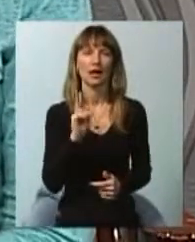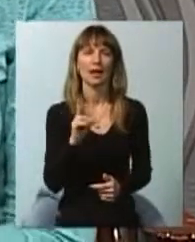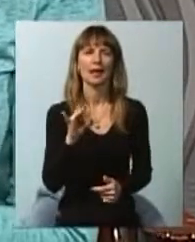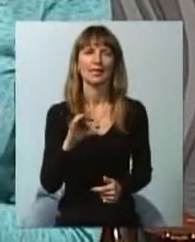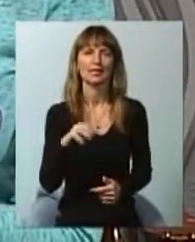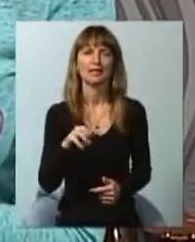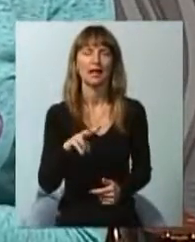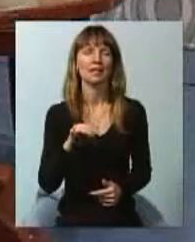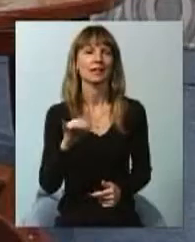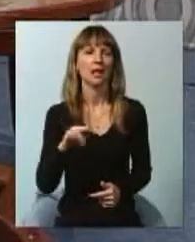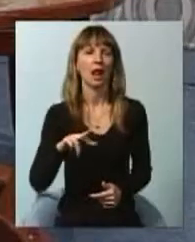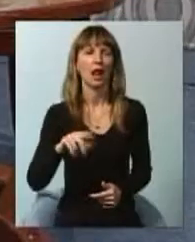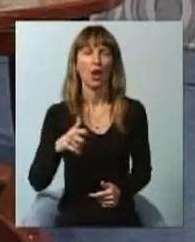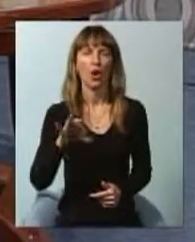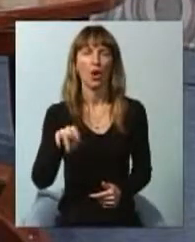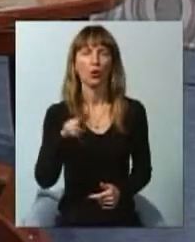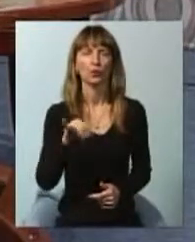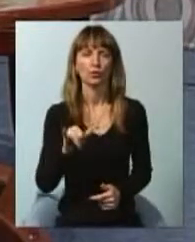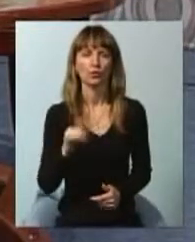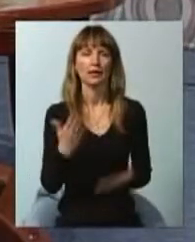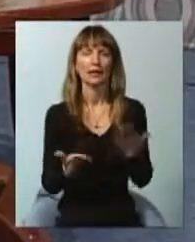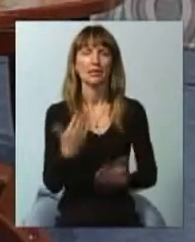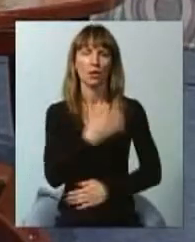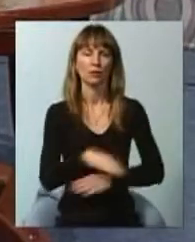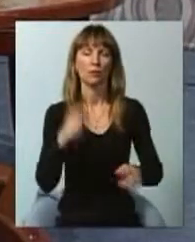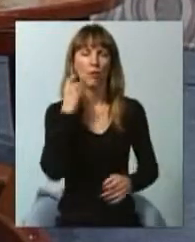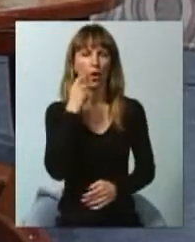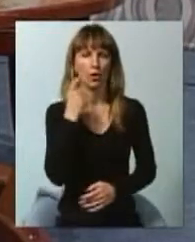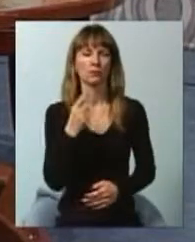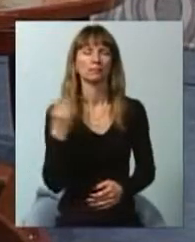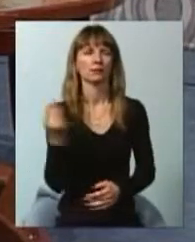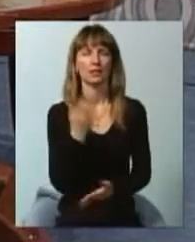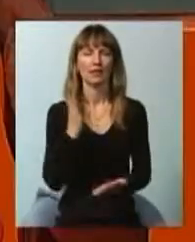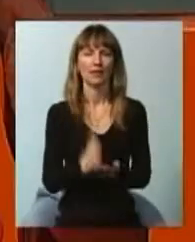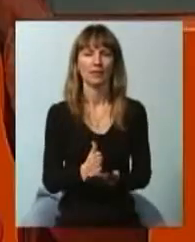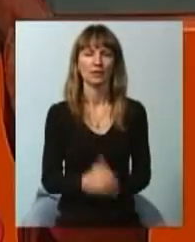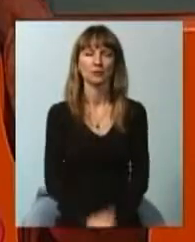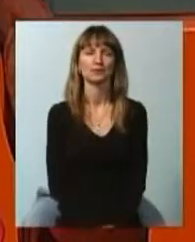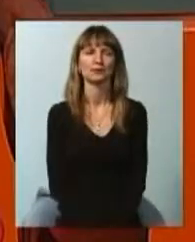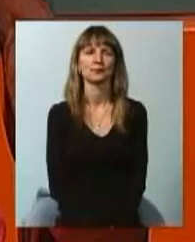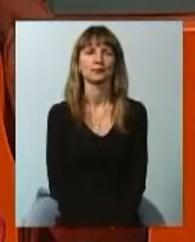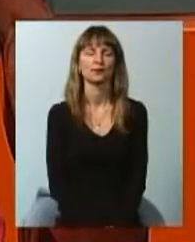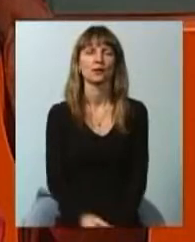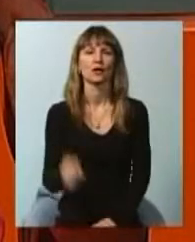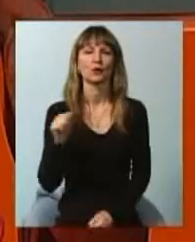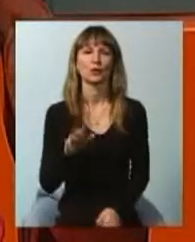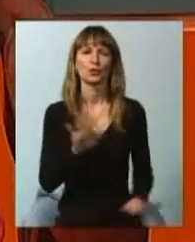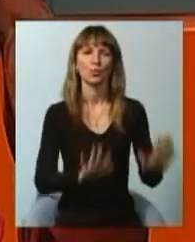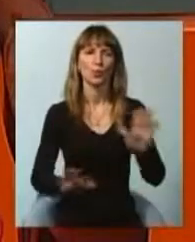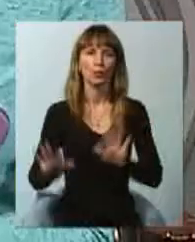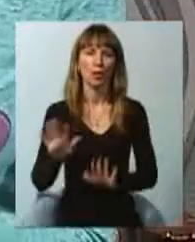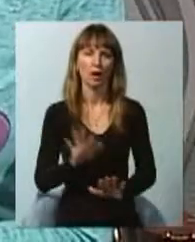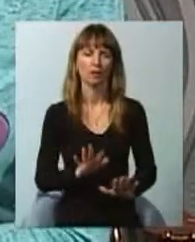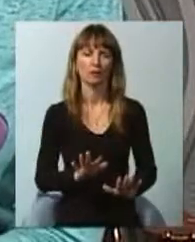вулиці мороз. Тож конденсація – це така, ну, дуже цікаве таке явище. Як ти гадаєш, той ж самий туман, так,